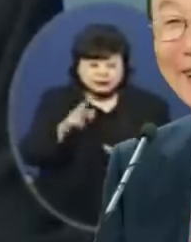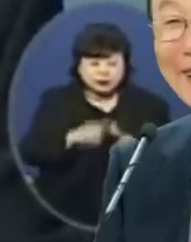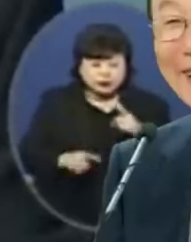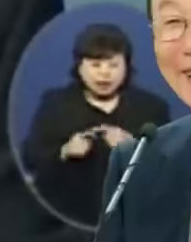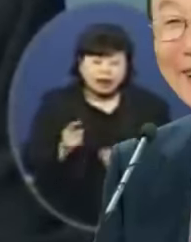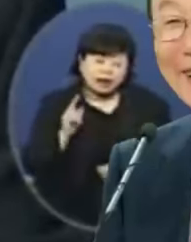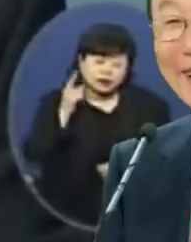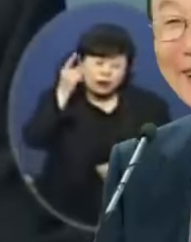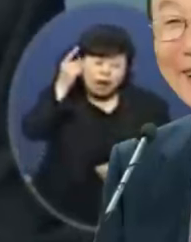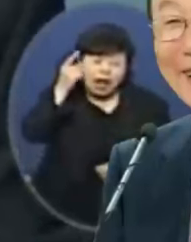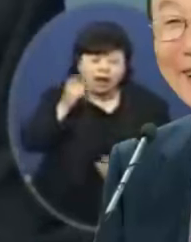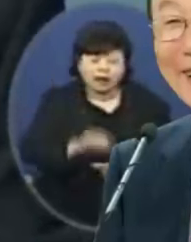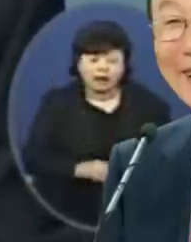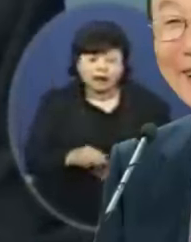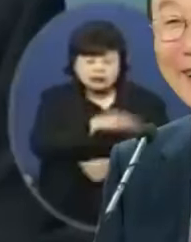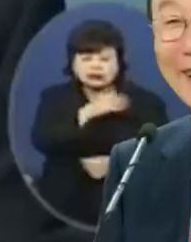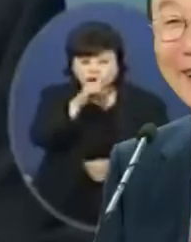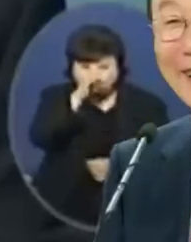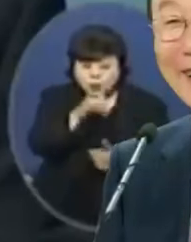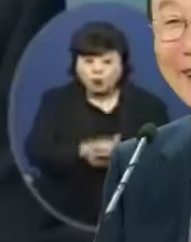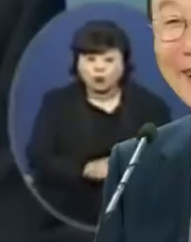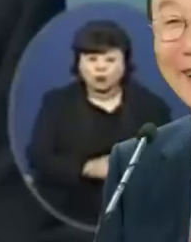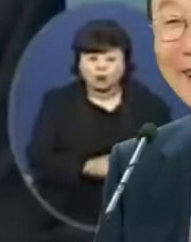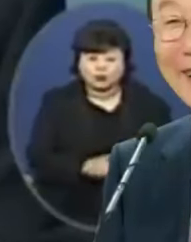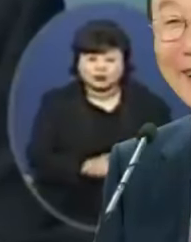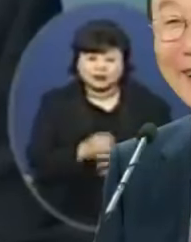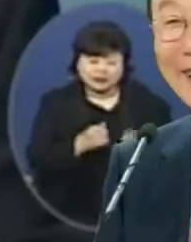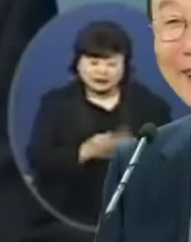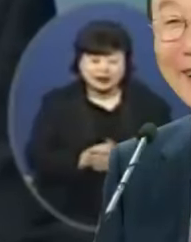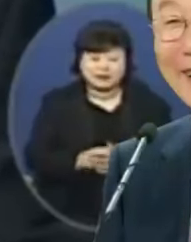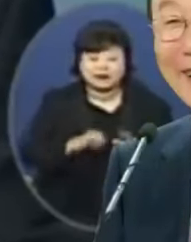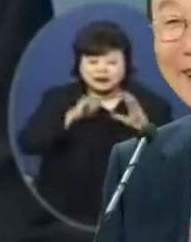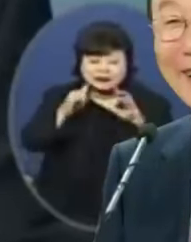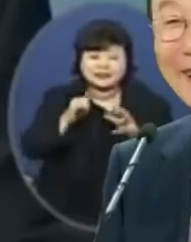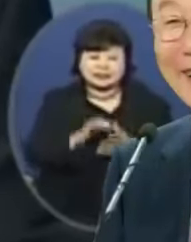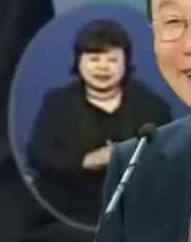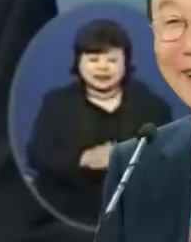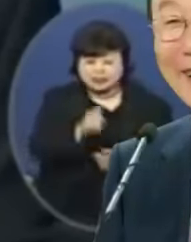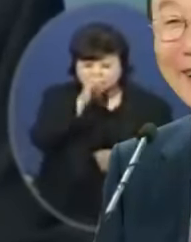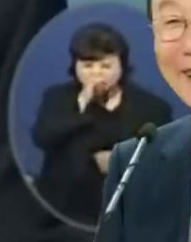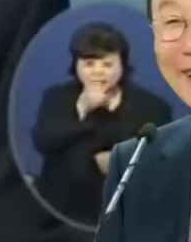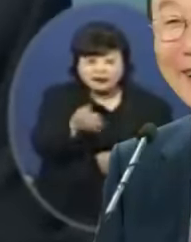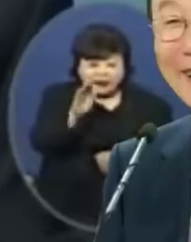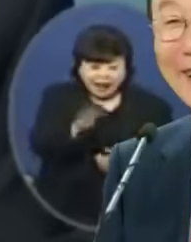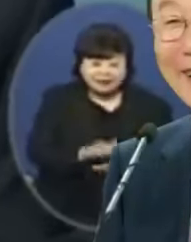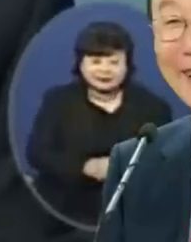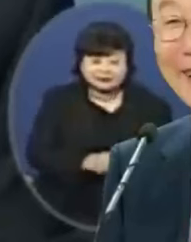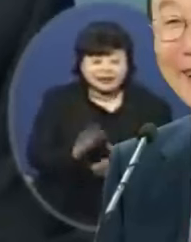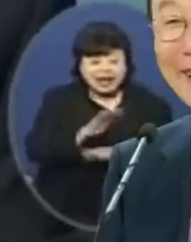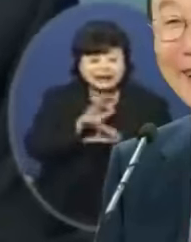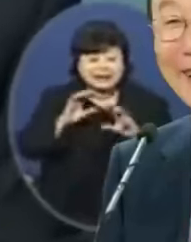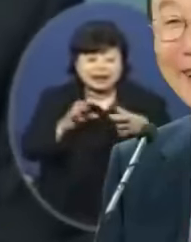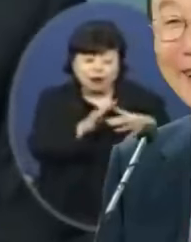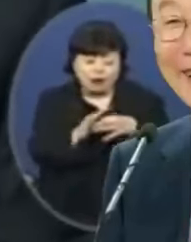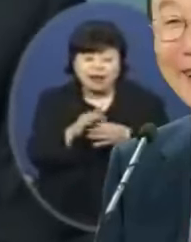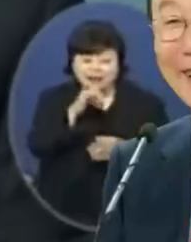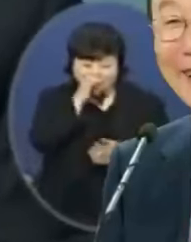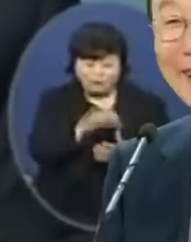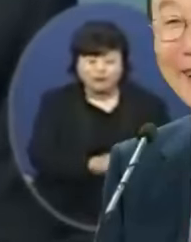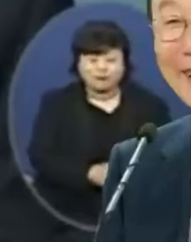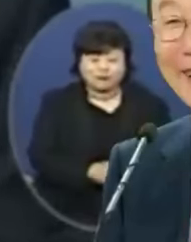세계보다도 높고 능력이 있습니다. 그러므로 우리는 이 세상에 속에 있으면서도 하늘나라 속에서